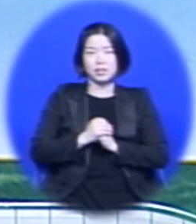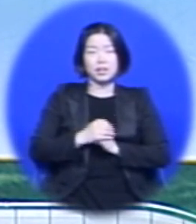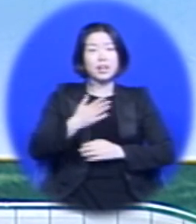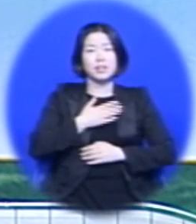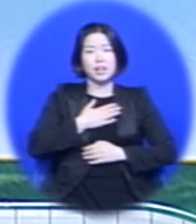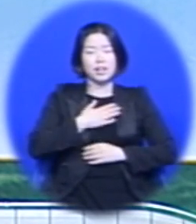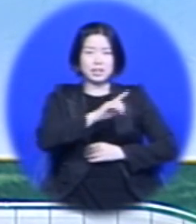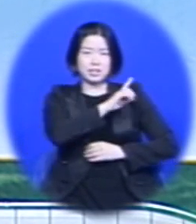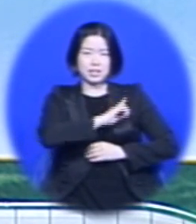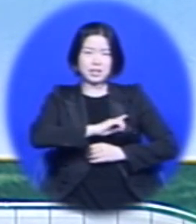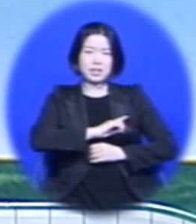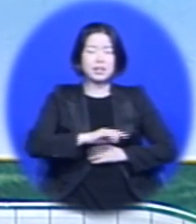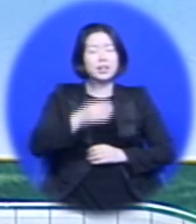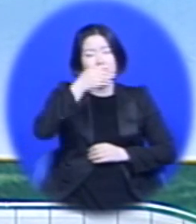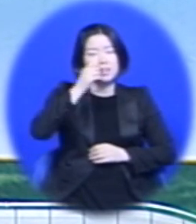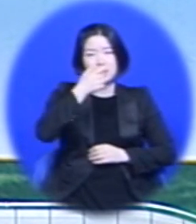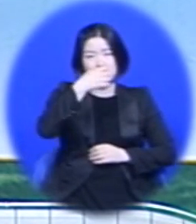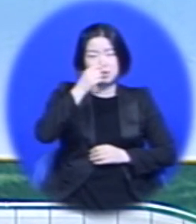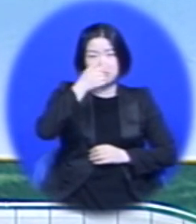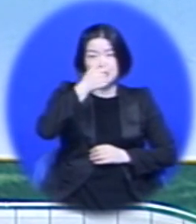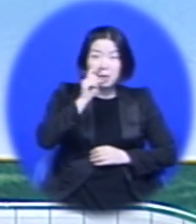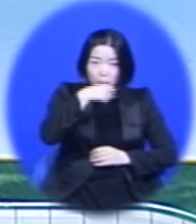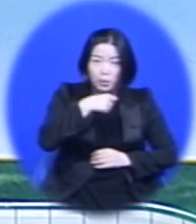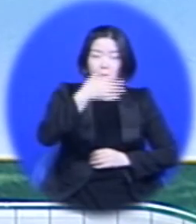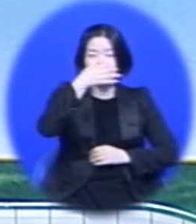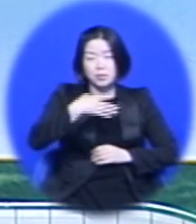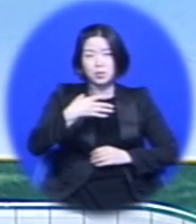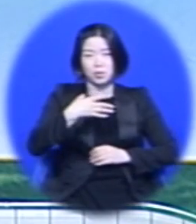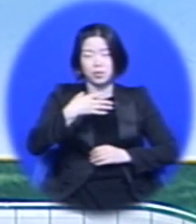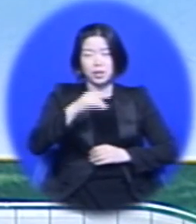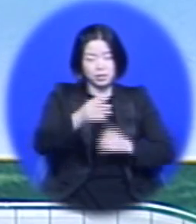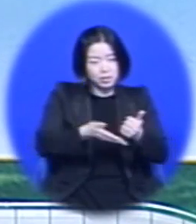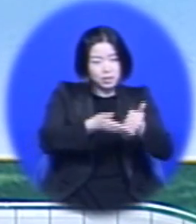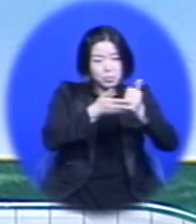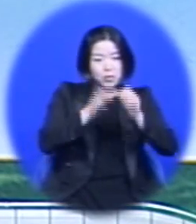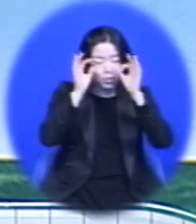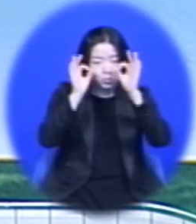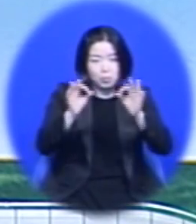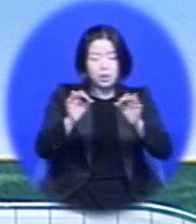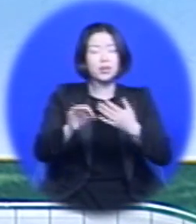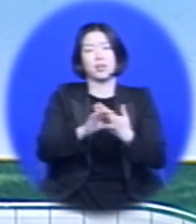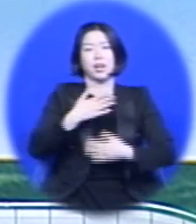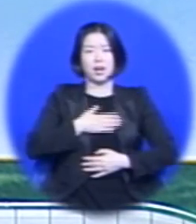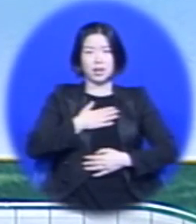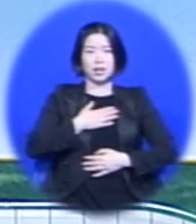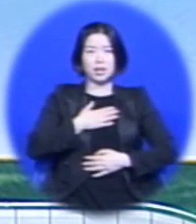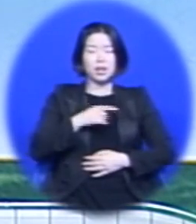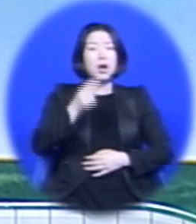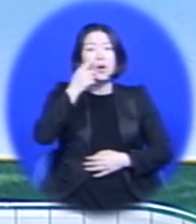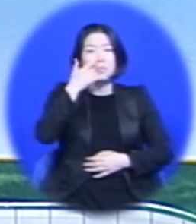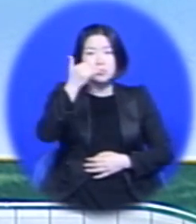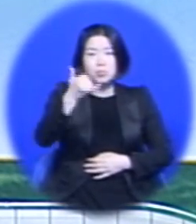내 가장 구질구질하고 힘들고 어려울 때 섬겨주시는 거 보면 금방 압니다. 부모는